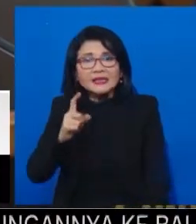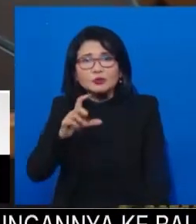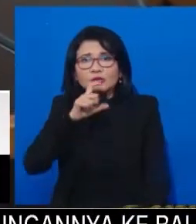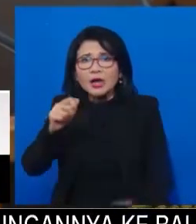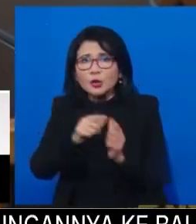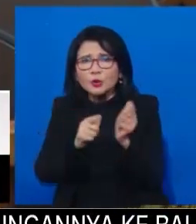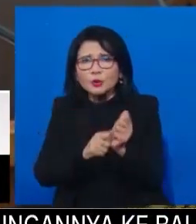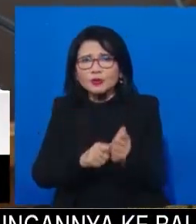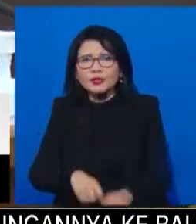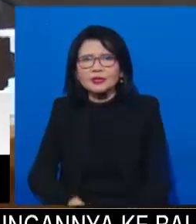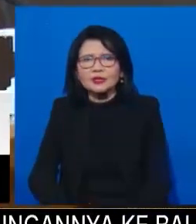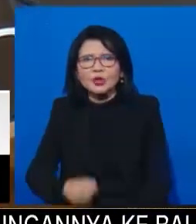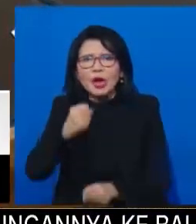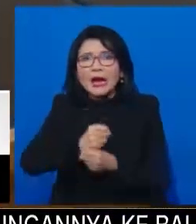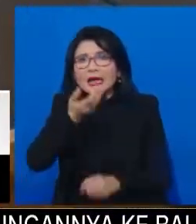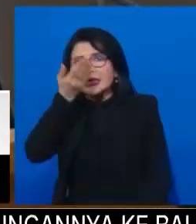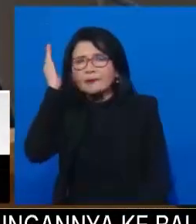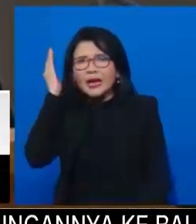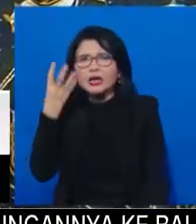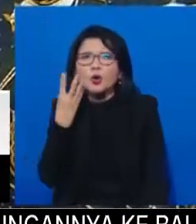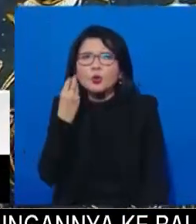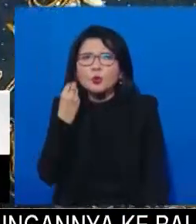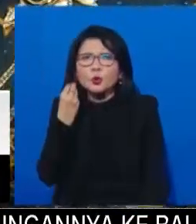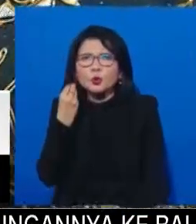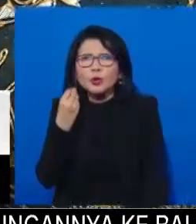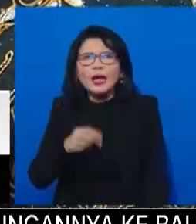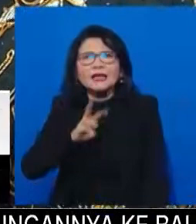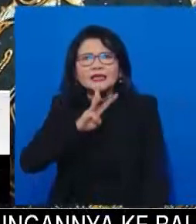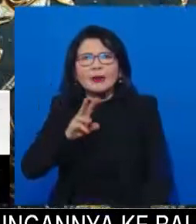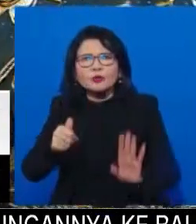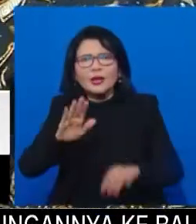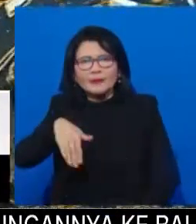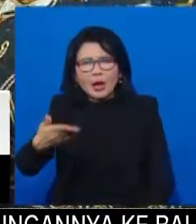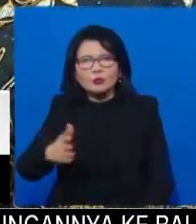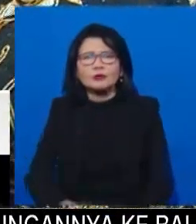mendaftar yakni Gibran rakaabmiraka usianya masih 36